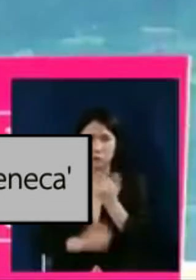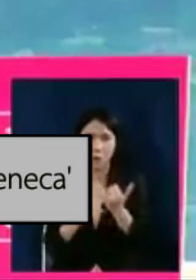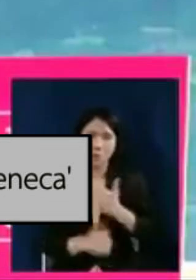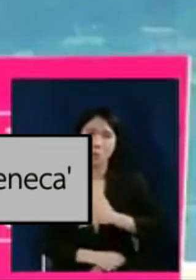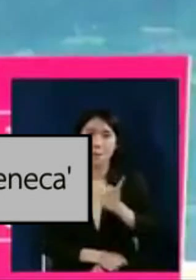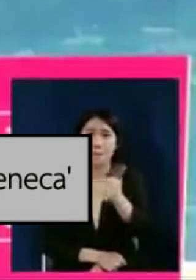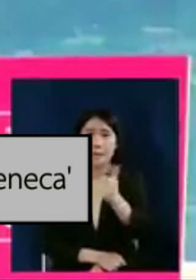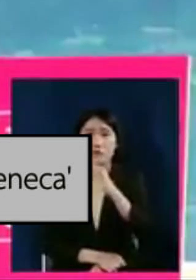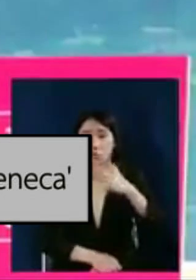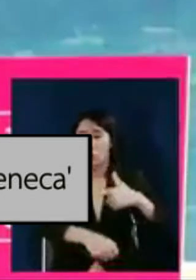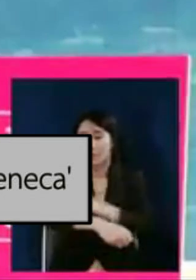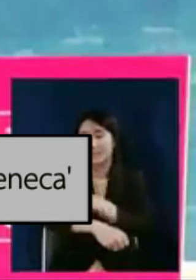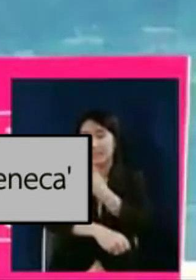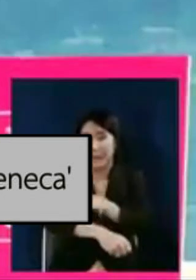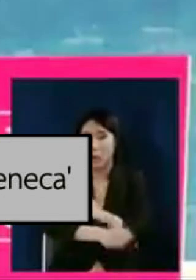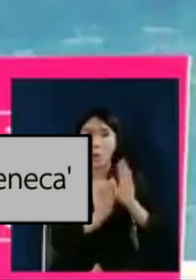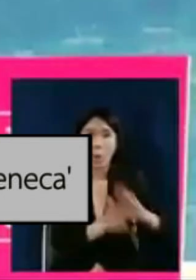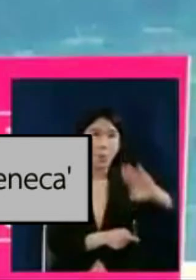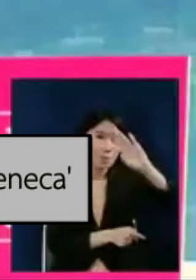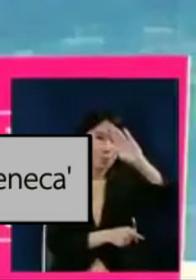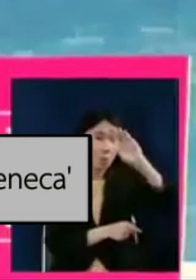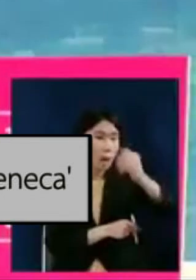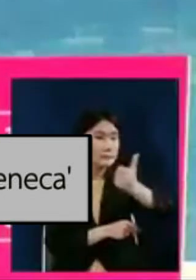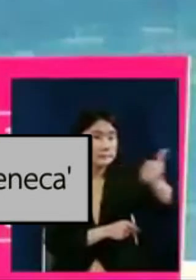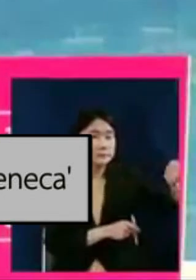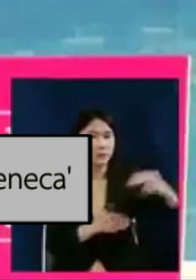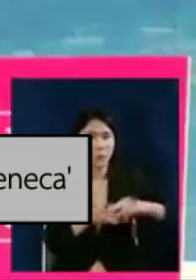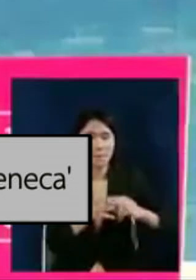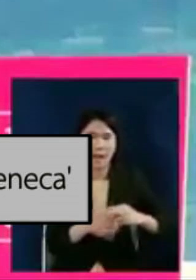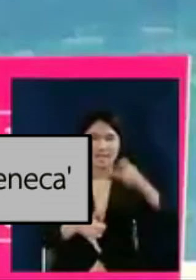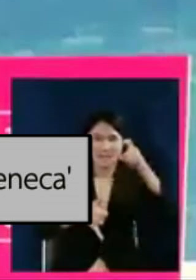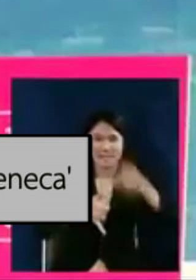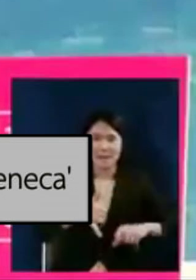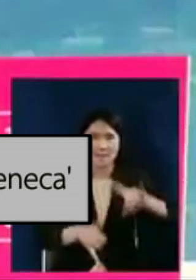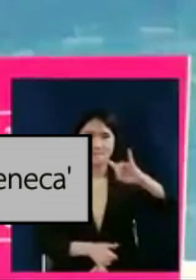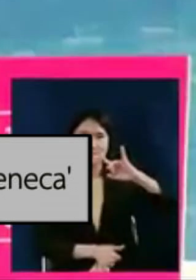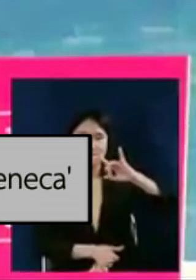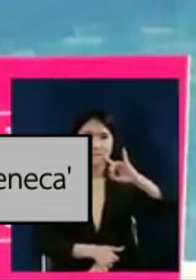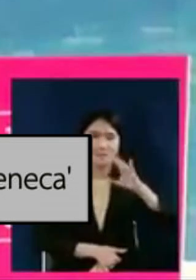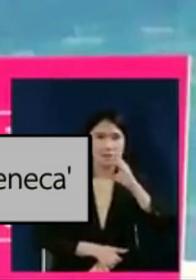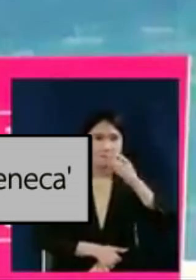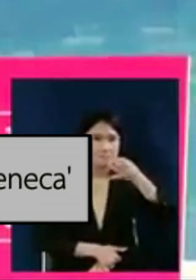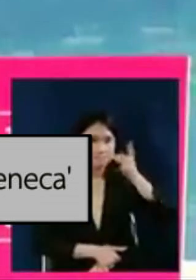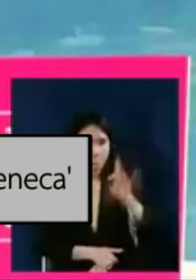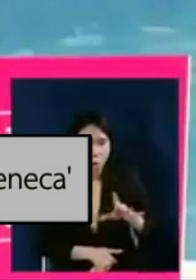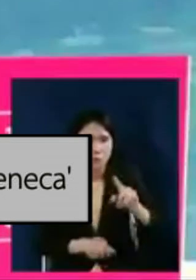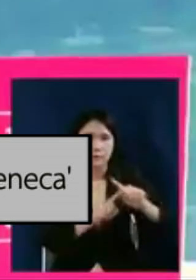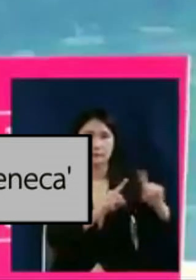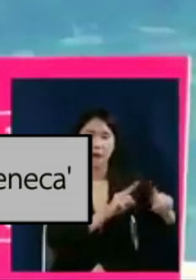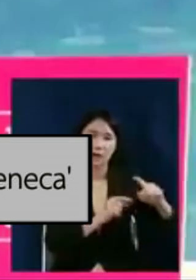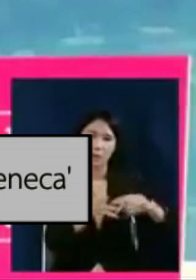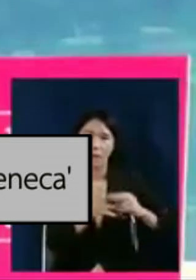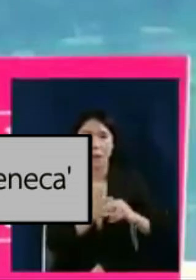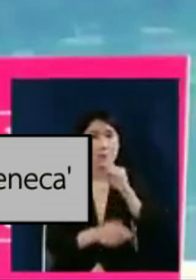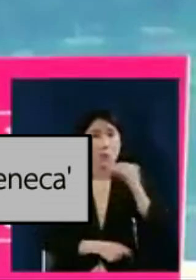อาจจะไปฉีดให้คนไข้แล้วคนไข้นี่ก้าวร้าวนะครับเมื่อ 9แล้วเสร็จก็อาจจะทำให้ถูกยิงตาย